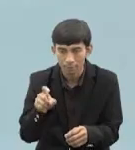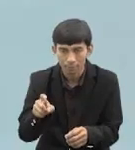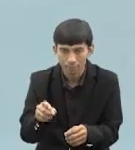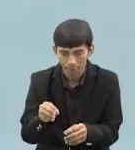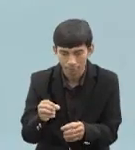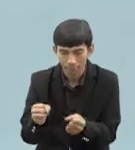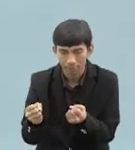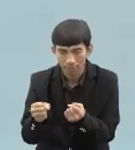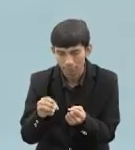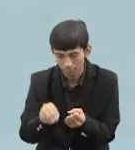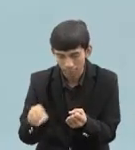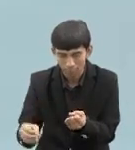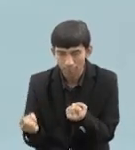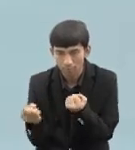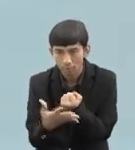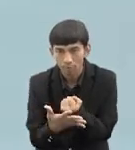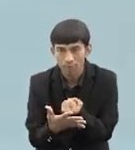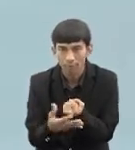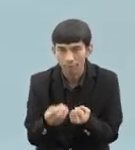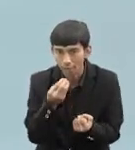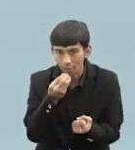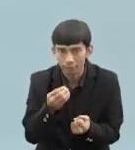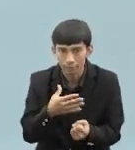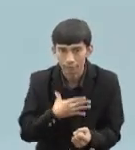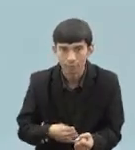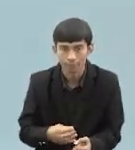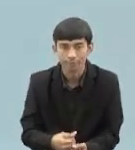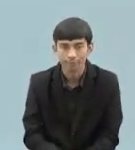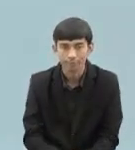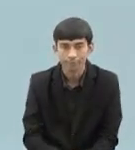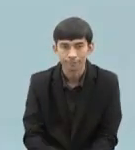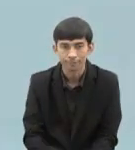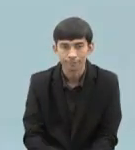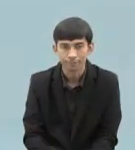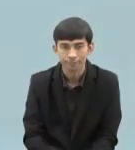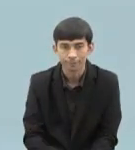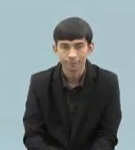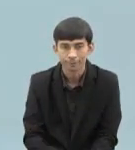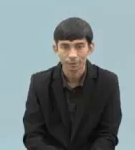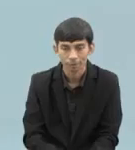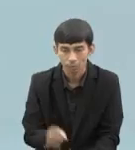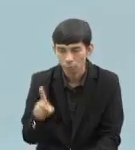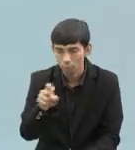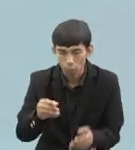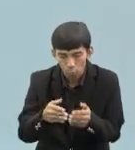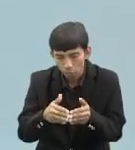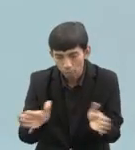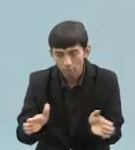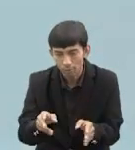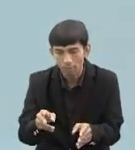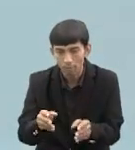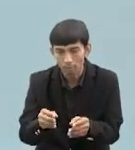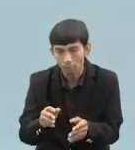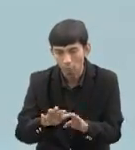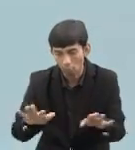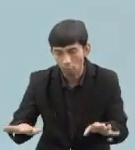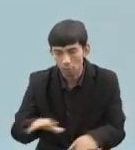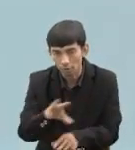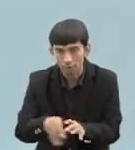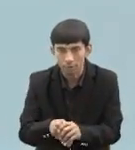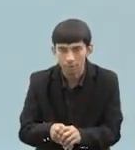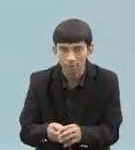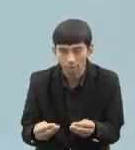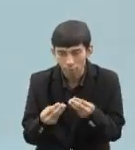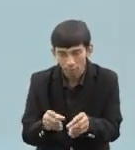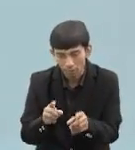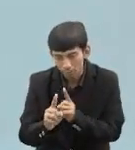lại ở vầy khát đầy nạ cho chật. Chẳng đòi xa nếch chia xùm đúng đã tùng liê xùm rạp con tầng ạ khá nế. Chẳng đòi xa chung lại con tầm mùi. Còn bằng ta ạ